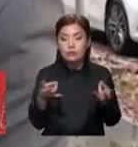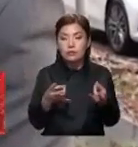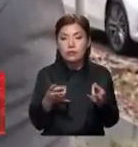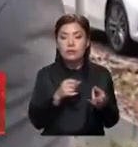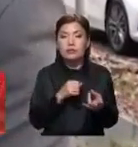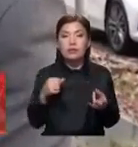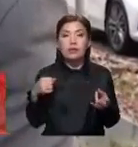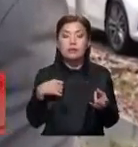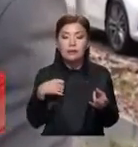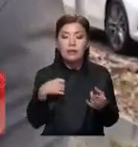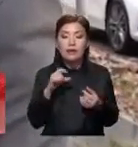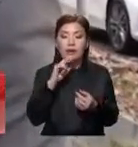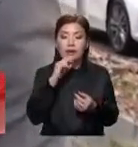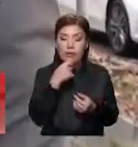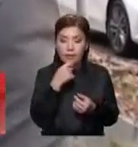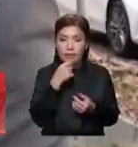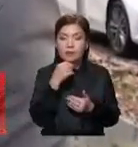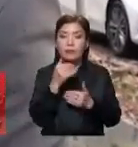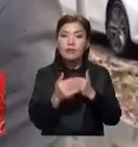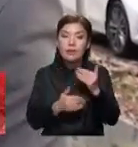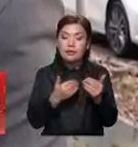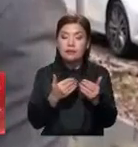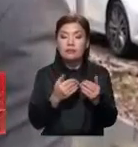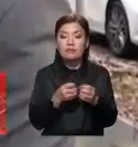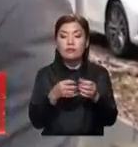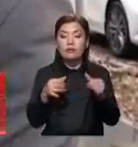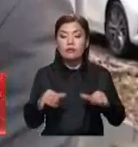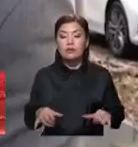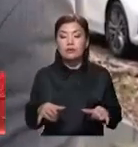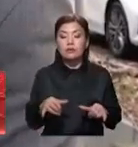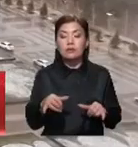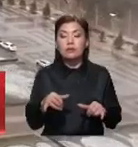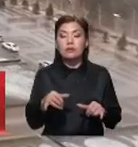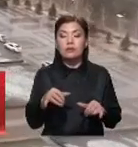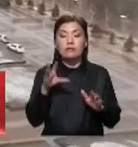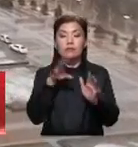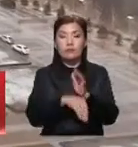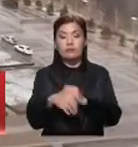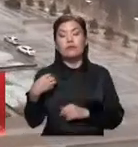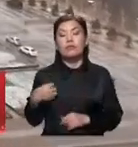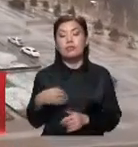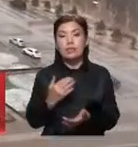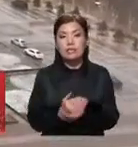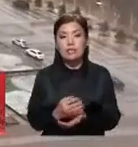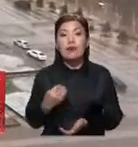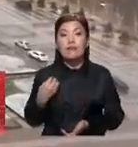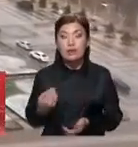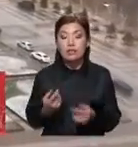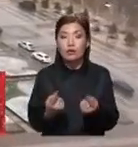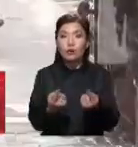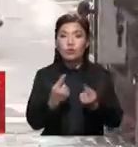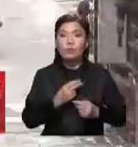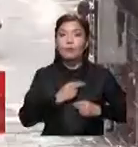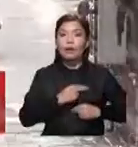с наиболее экономически развитыми государствами, к числу которых можно отнести и Францию. Франция – крупный партнер